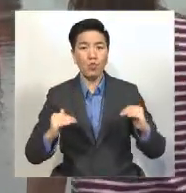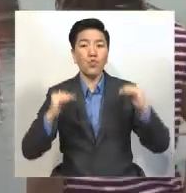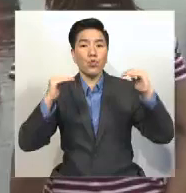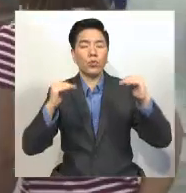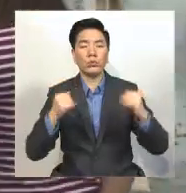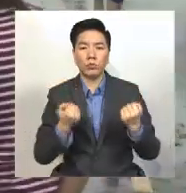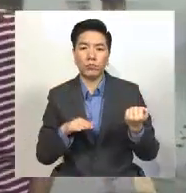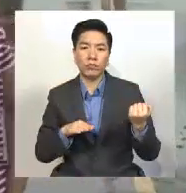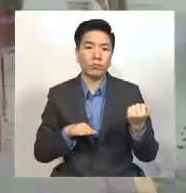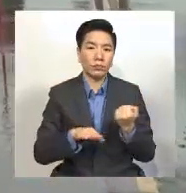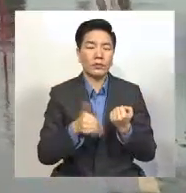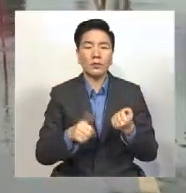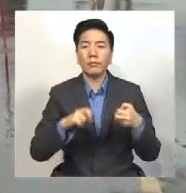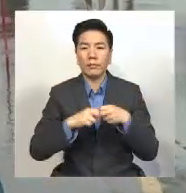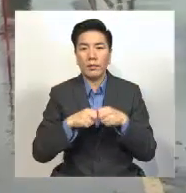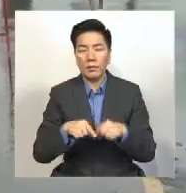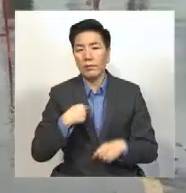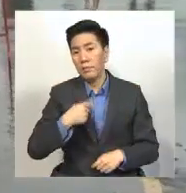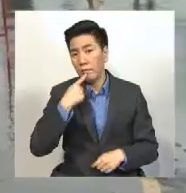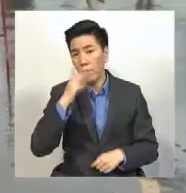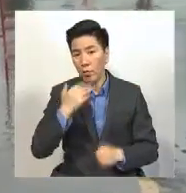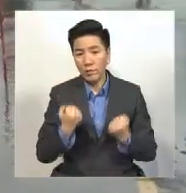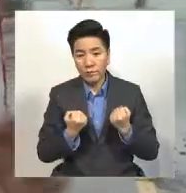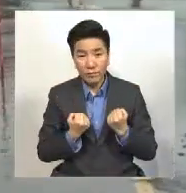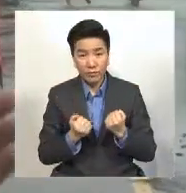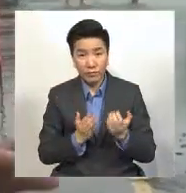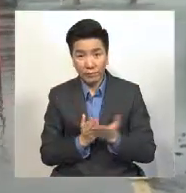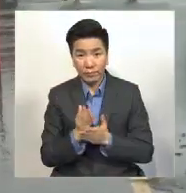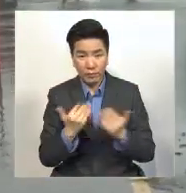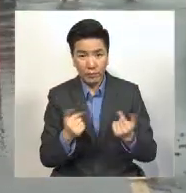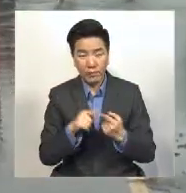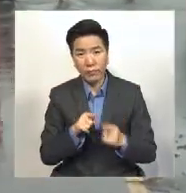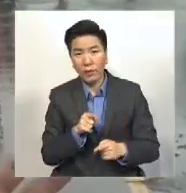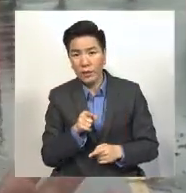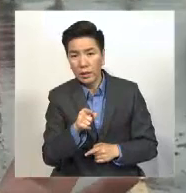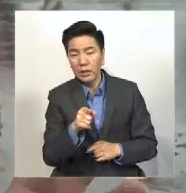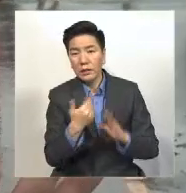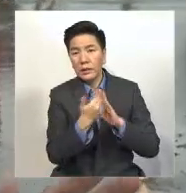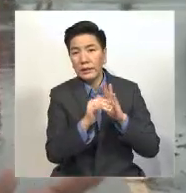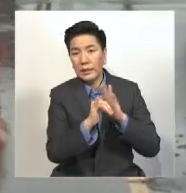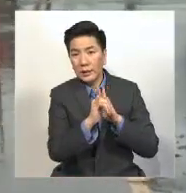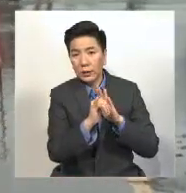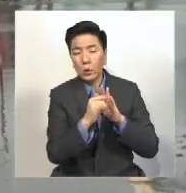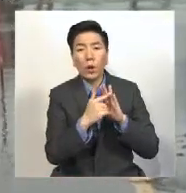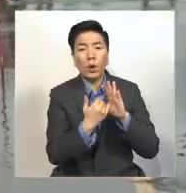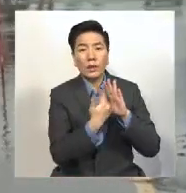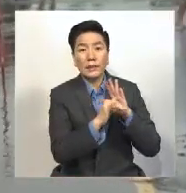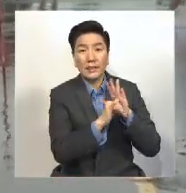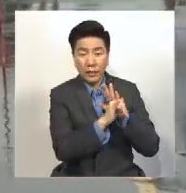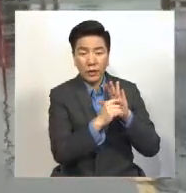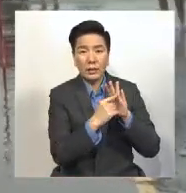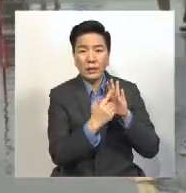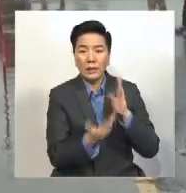ถือว่าเป็นปัญหาความเดือดร้อนนะครับจึงนำเรียนนะครับผู้ที่จะใช้เส้นทางนะครับที่อาจจะไปยโสธรหรือ